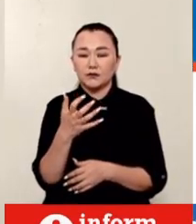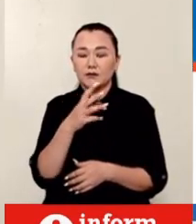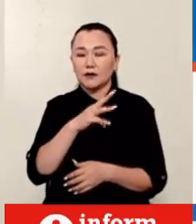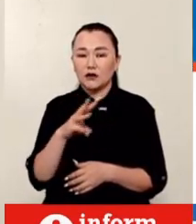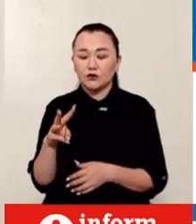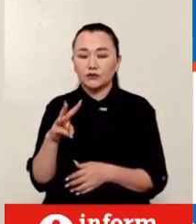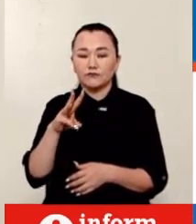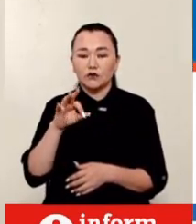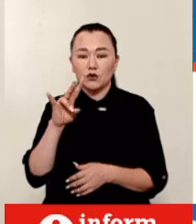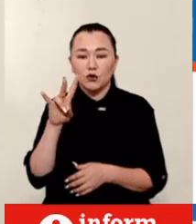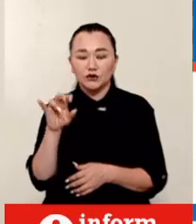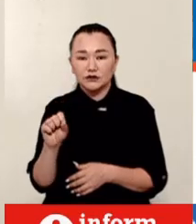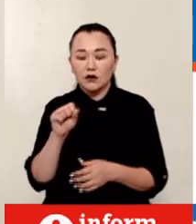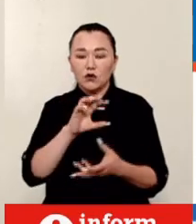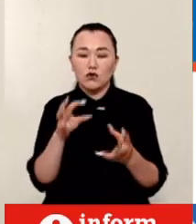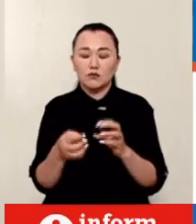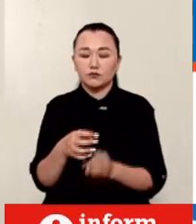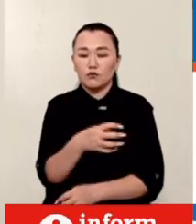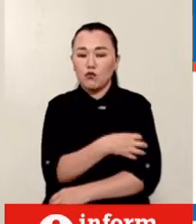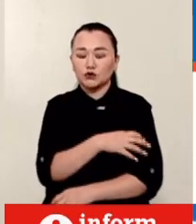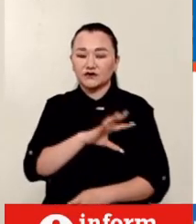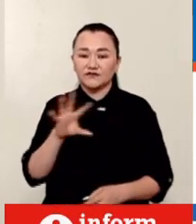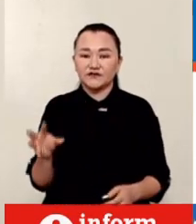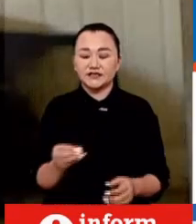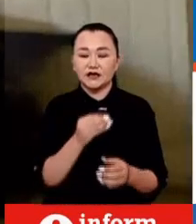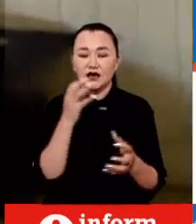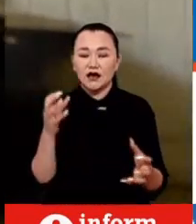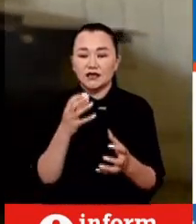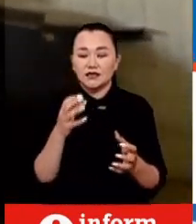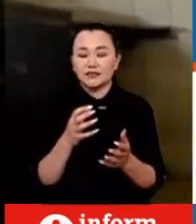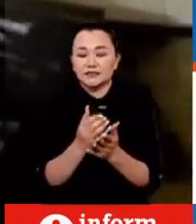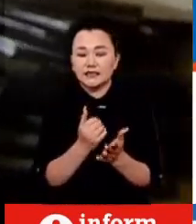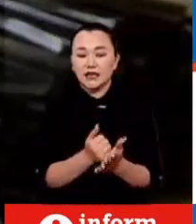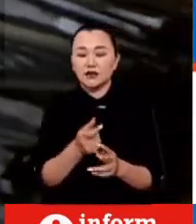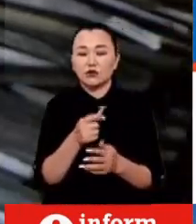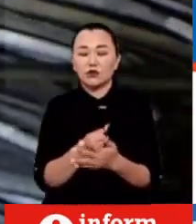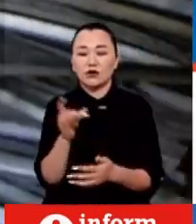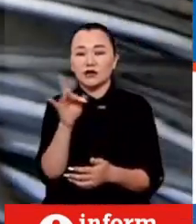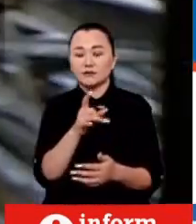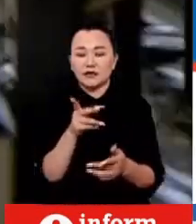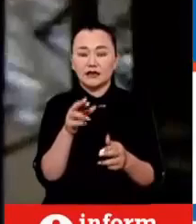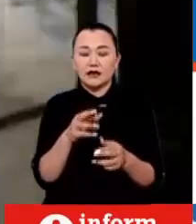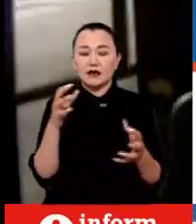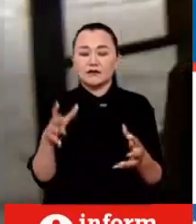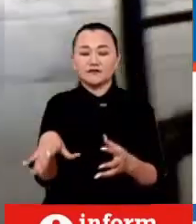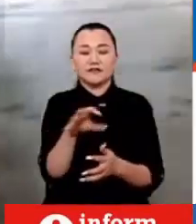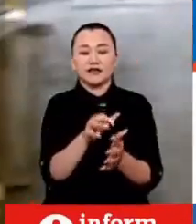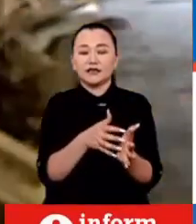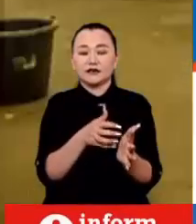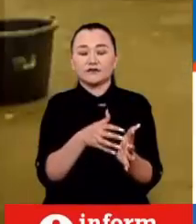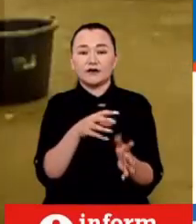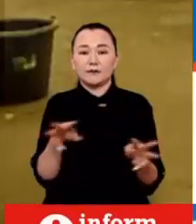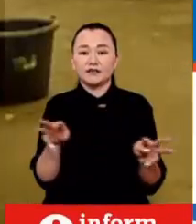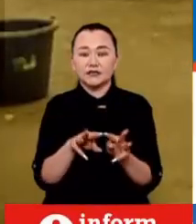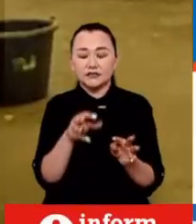тонн общей мощности всех объектов хранения. Но этого объема для хранения всей продукции не хватит. В